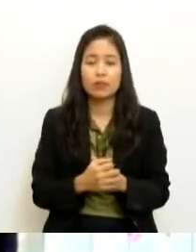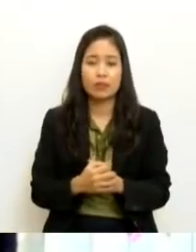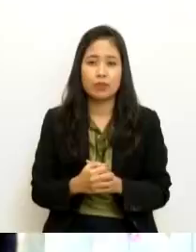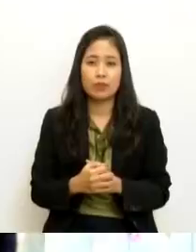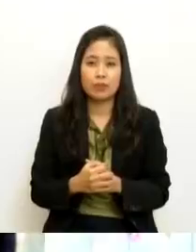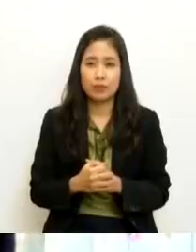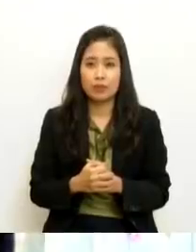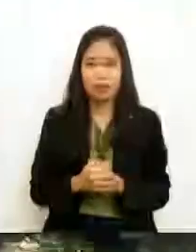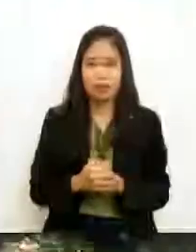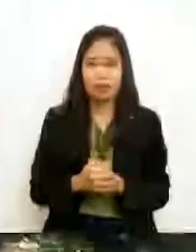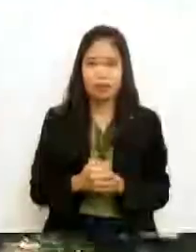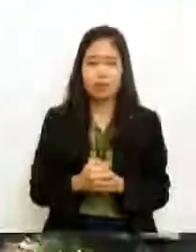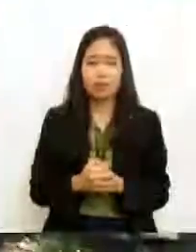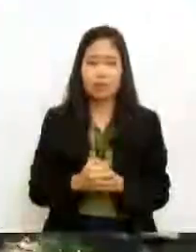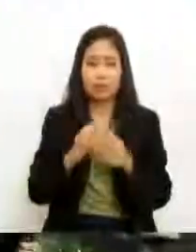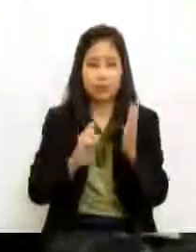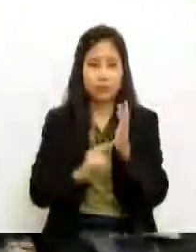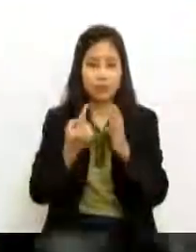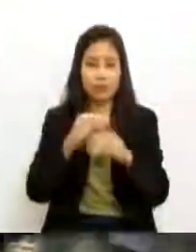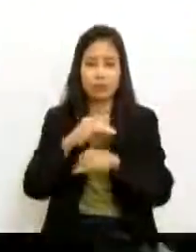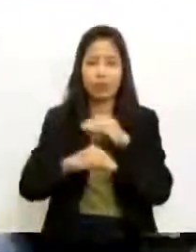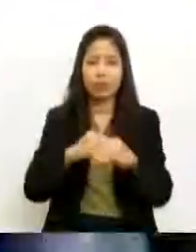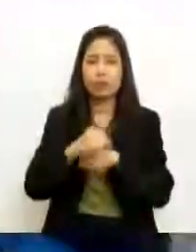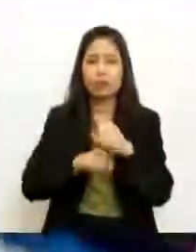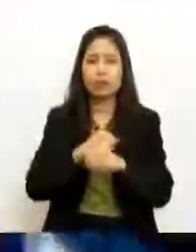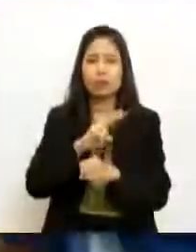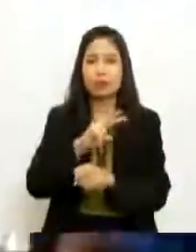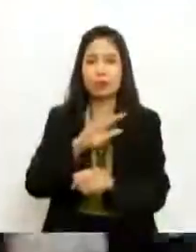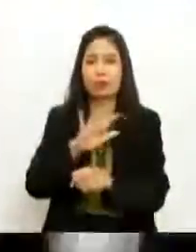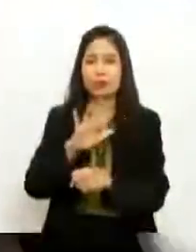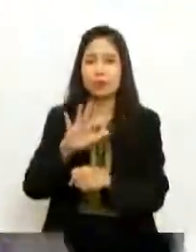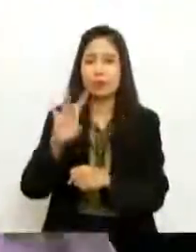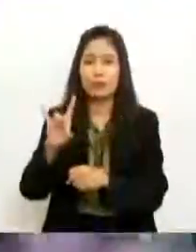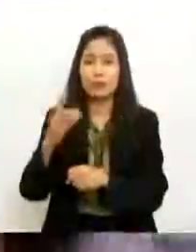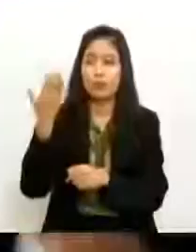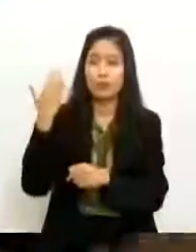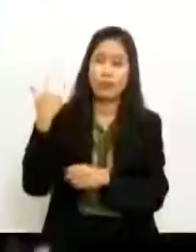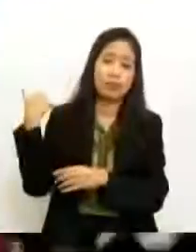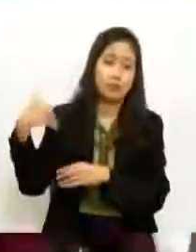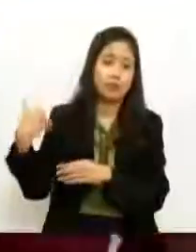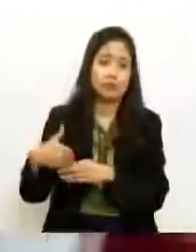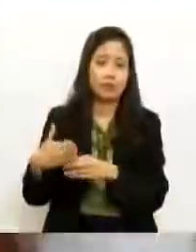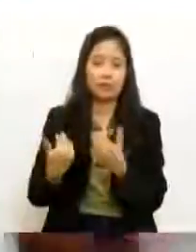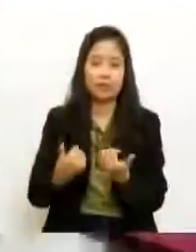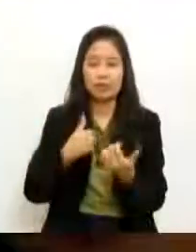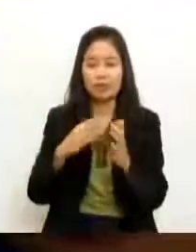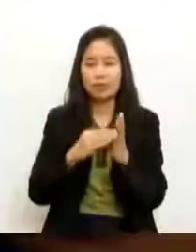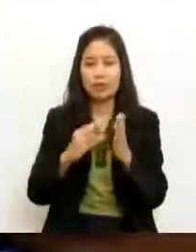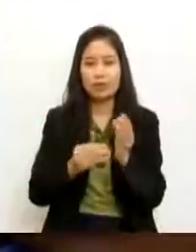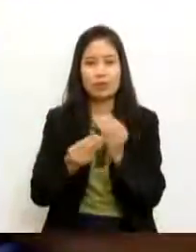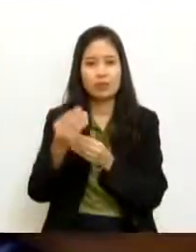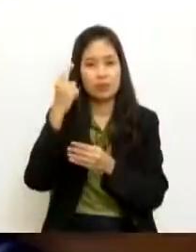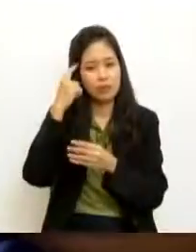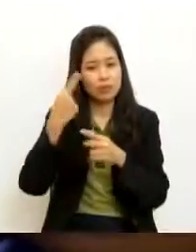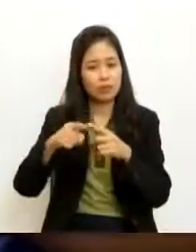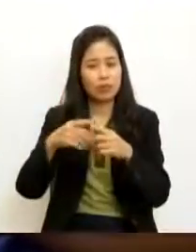ารีเริ่มโครงการตั้งแต่ปีพุทธศักราช2558เป็นต้นมามีการอบรมให้ความรู้แก่เยาวช